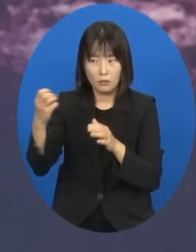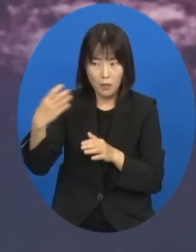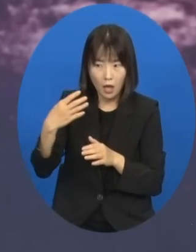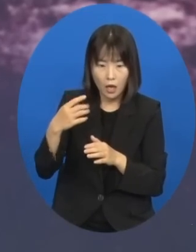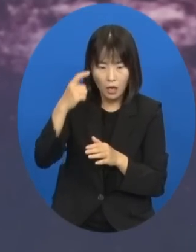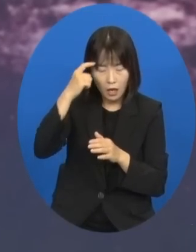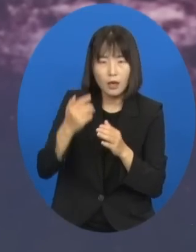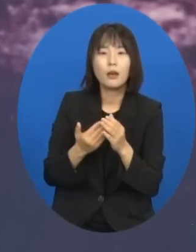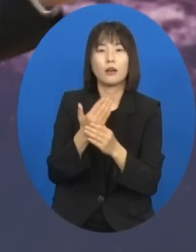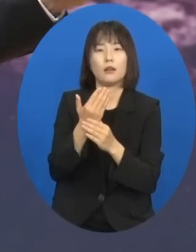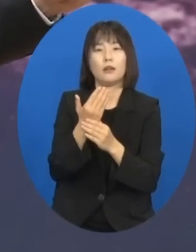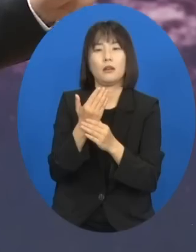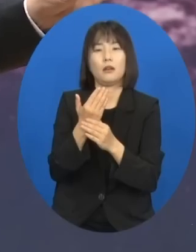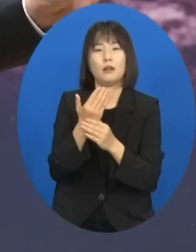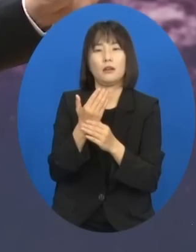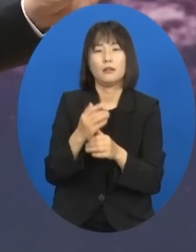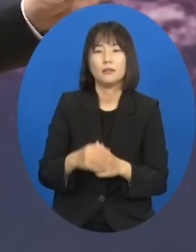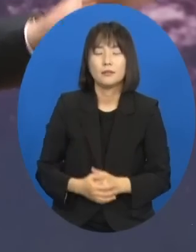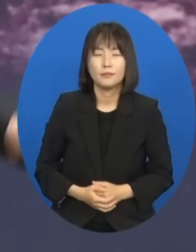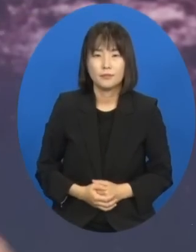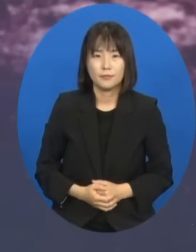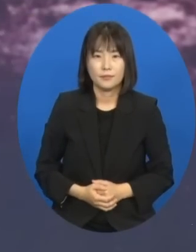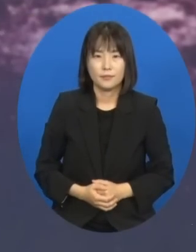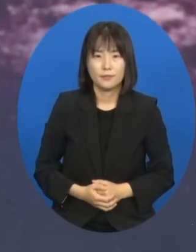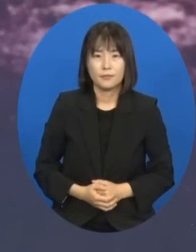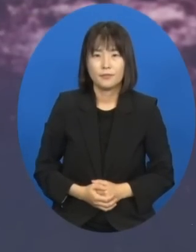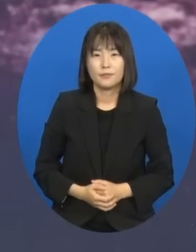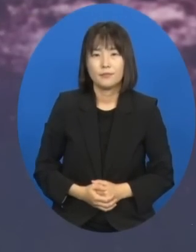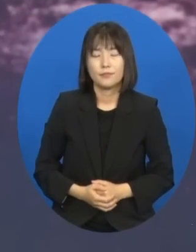그때 하셨었는데 저는 다 잊어버리고 있었는데